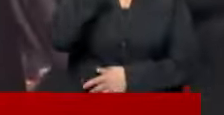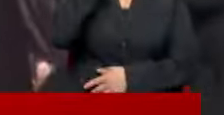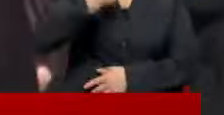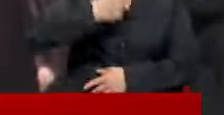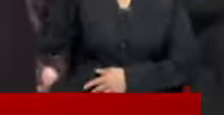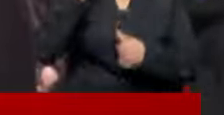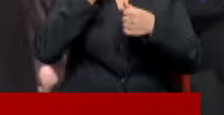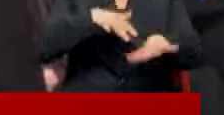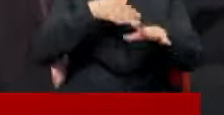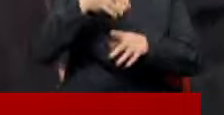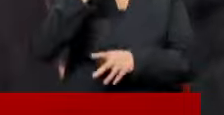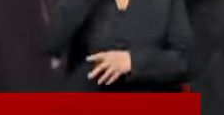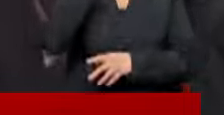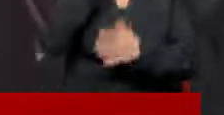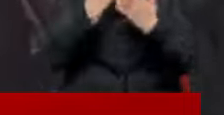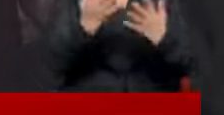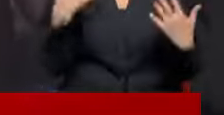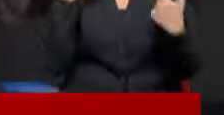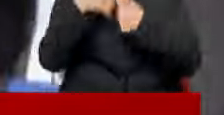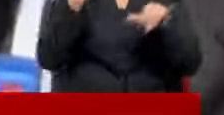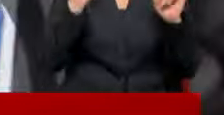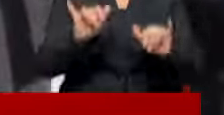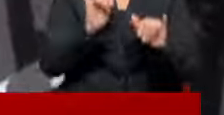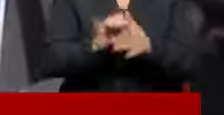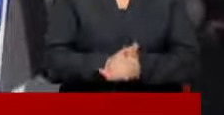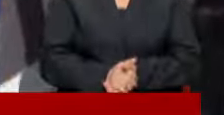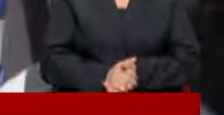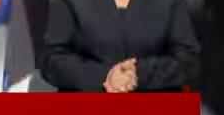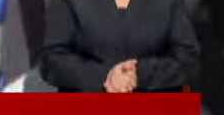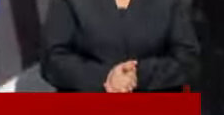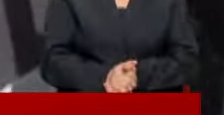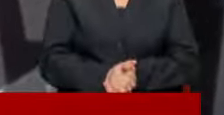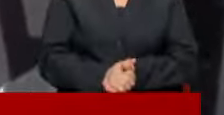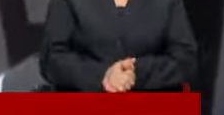Cumhuriyet Bayramı'nda Anıtkabir avlusunda yine tekrarlandı.